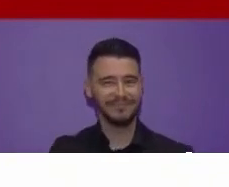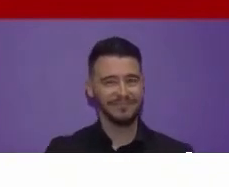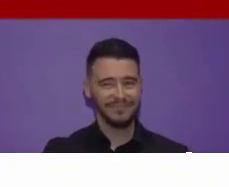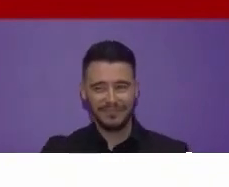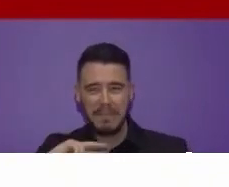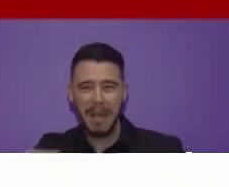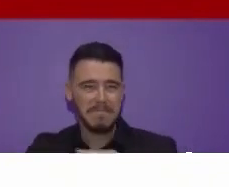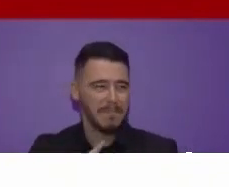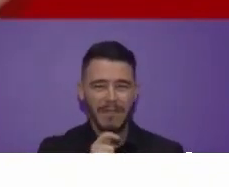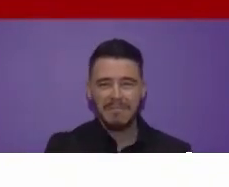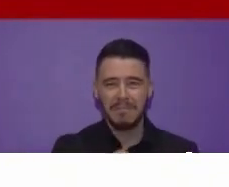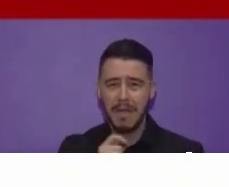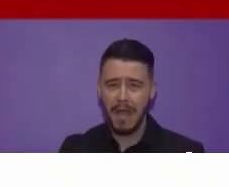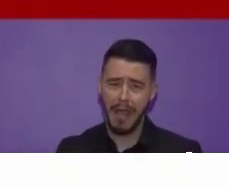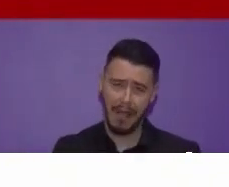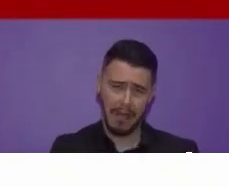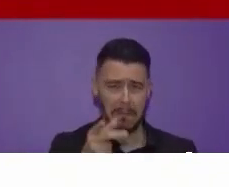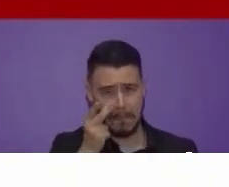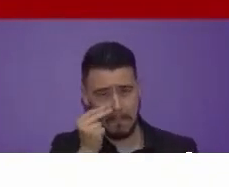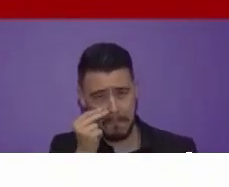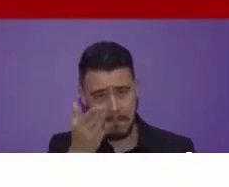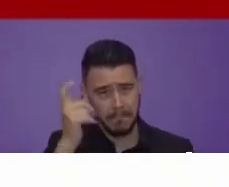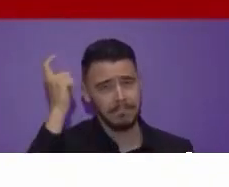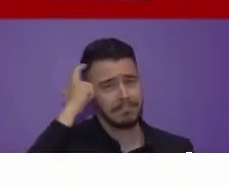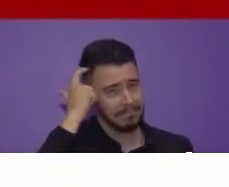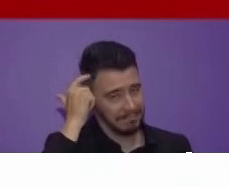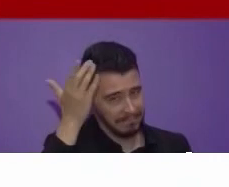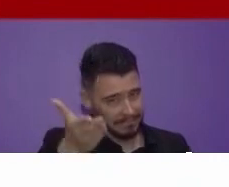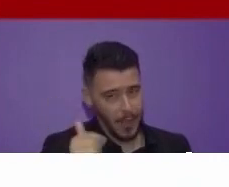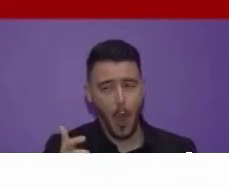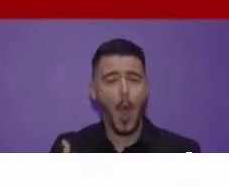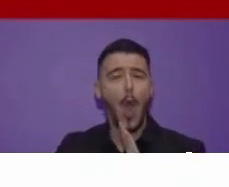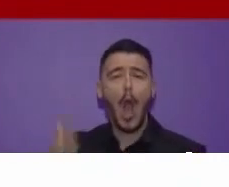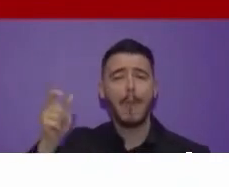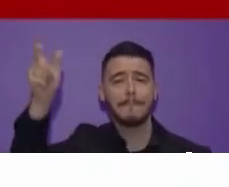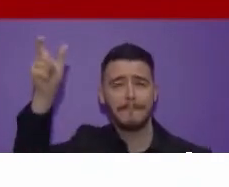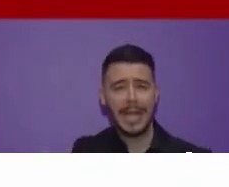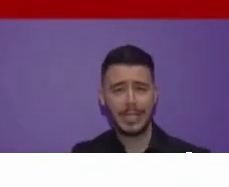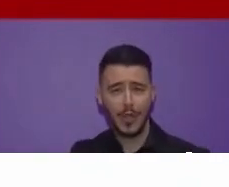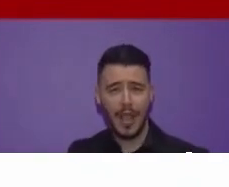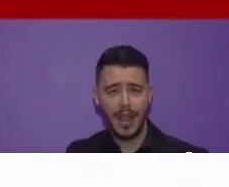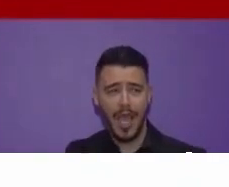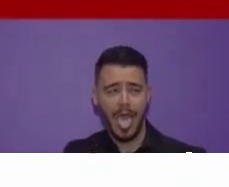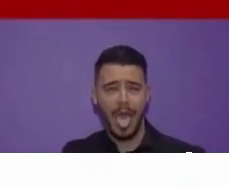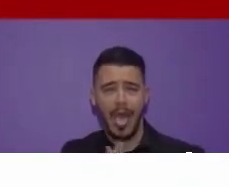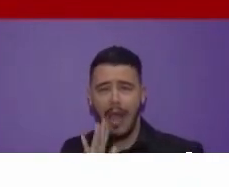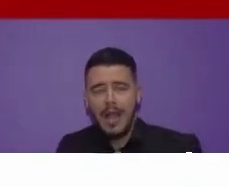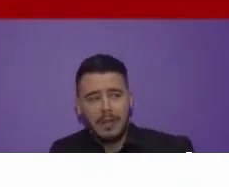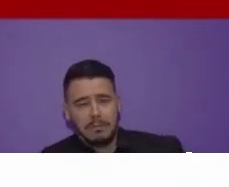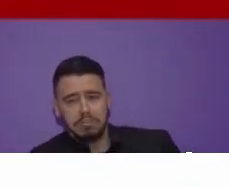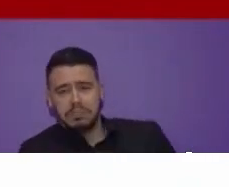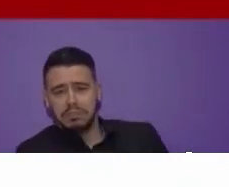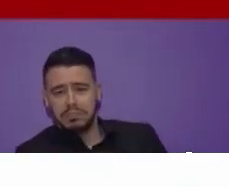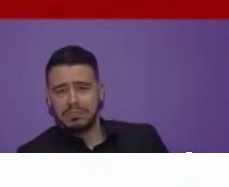καταλάβατε για ποιο λόγο ο κύριος Μητσοτάκης απέφευγε όλα αυτά τα χρόνια να πάει σε